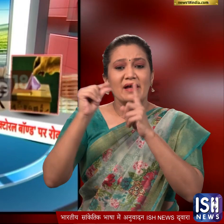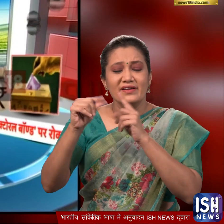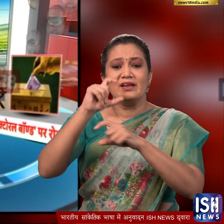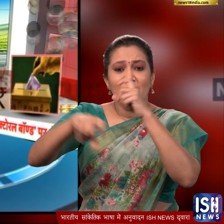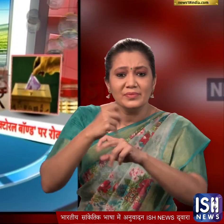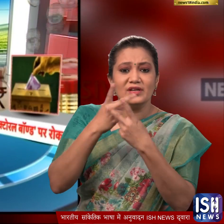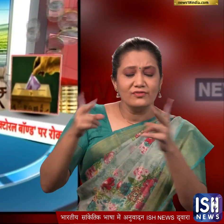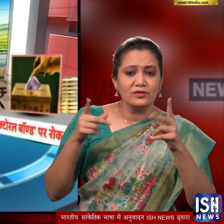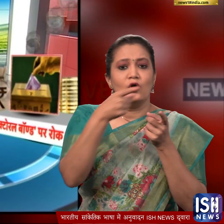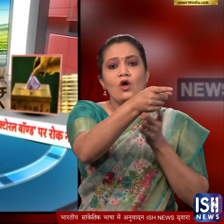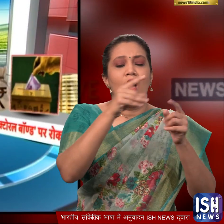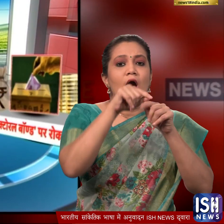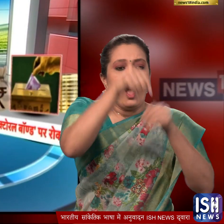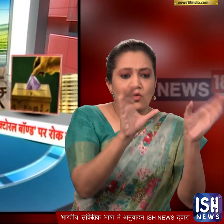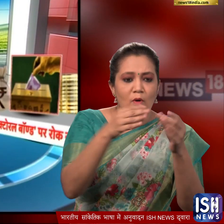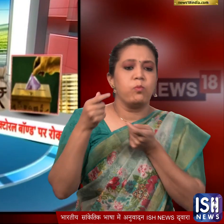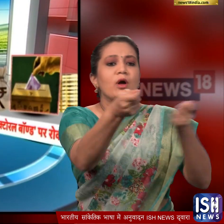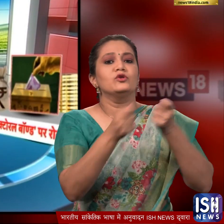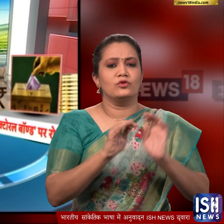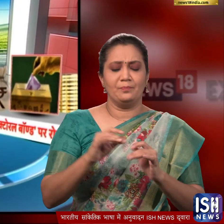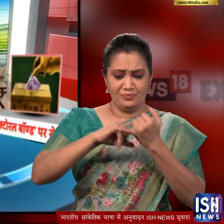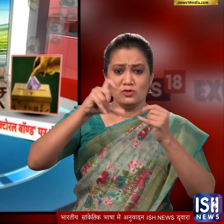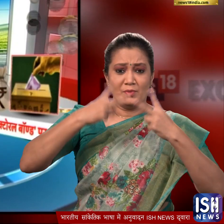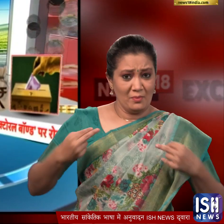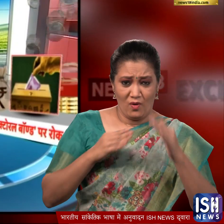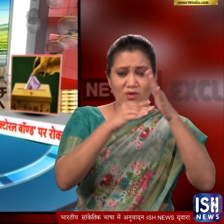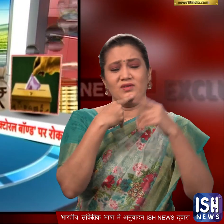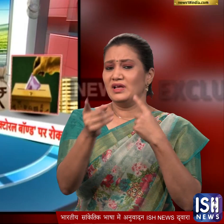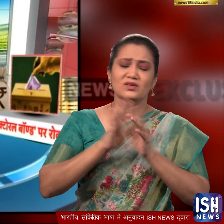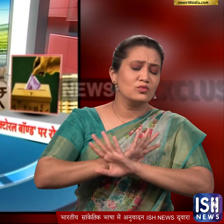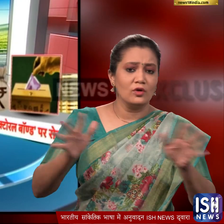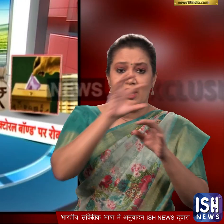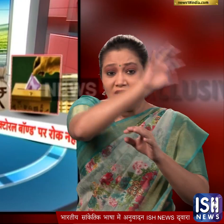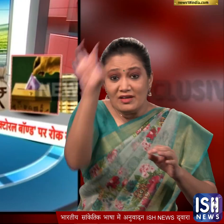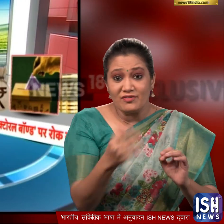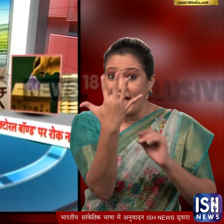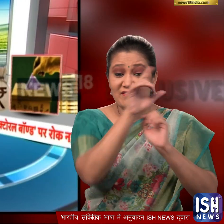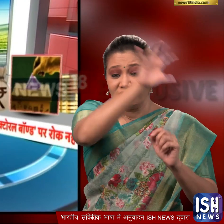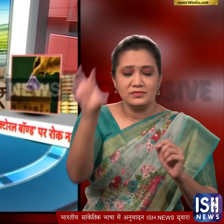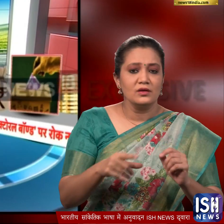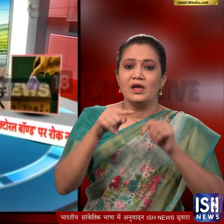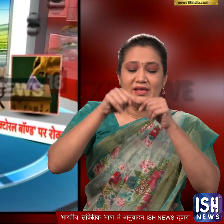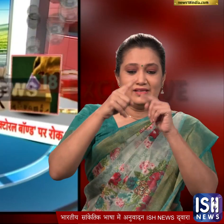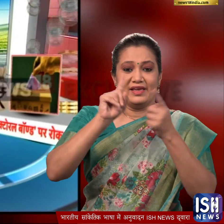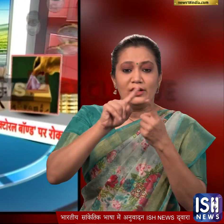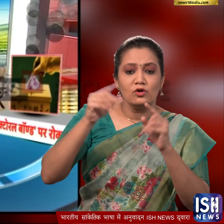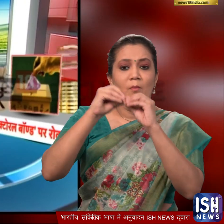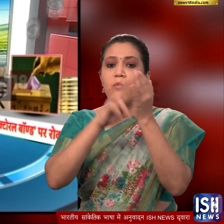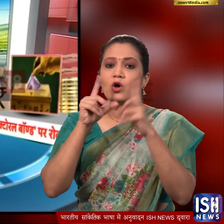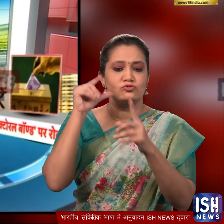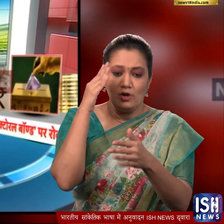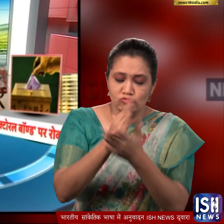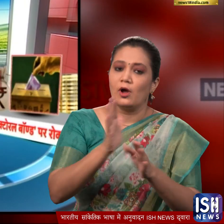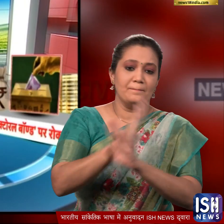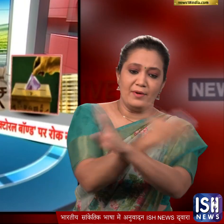जरिए निजी कंपनियां राजनीतिक पार्टियों को कंट्रोल कर सकती हैं। लेकिन सुप्रीम कोर्ट ने साफ कर दिया कि 5 राज्यों में चुनाव से पहले इलेक्टोरल बॉन्ड पर